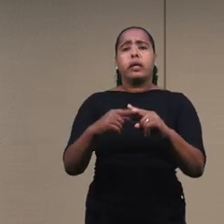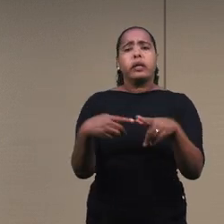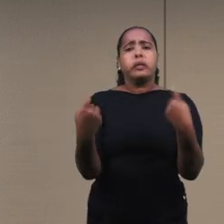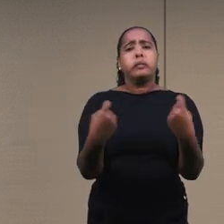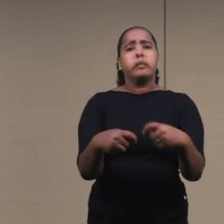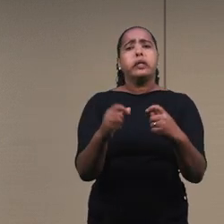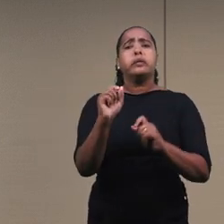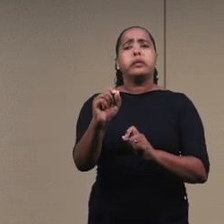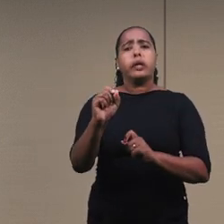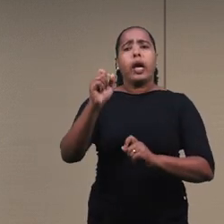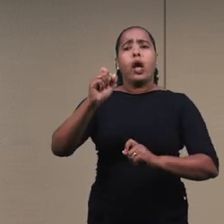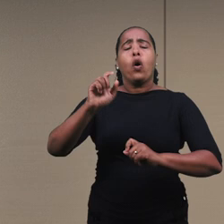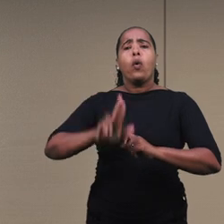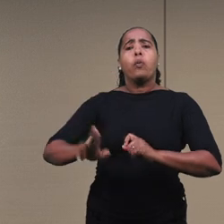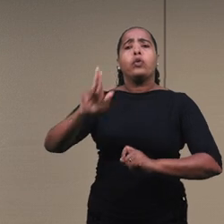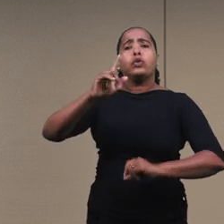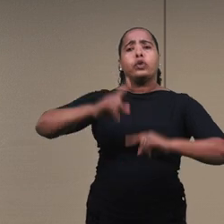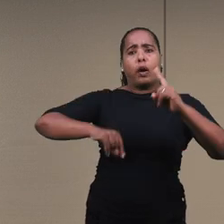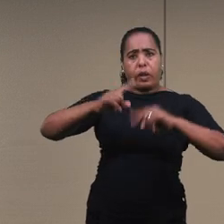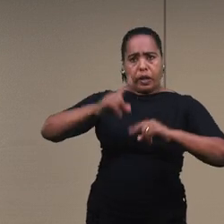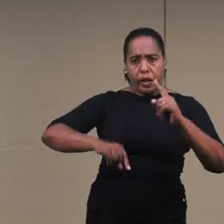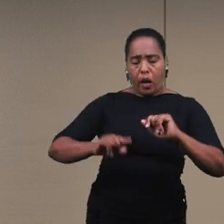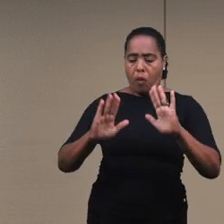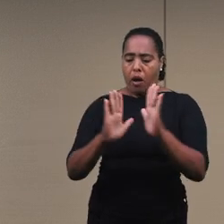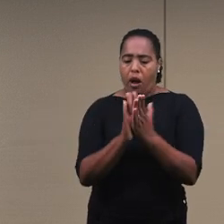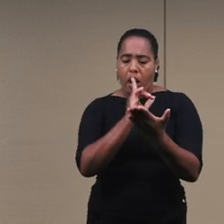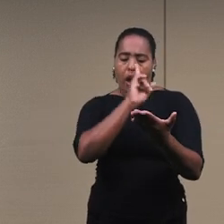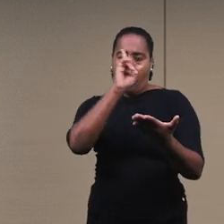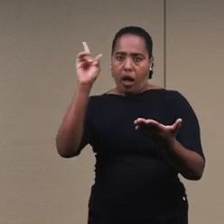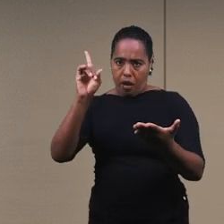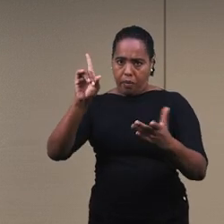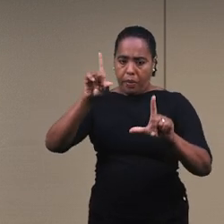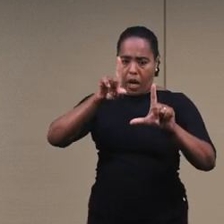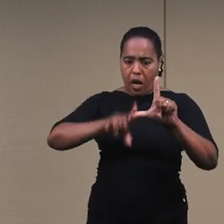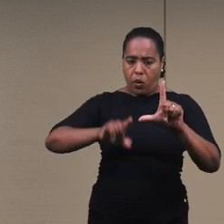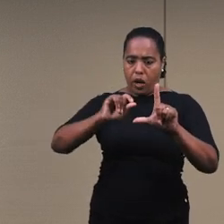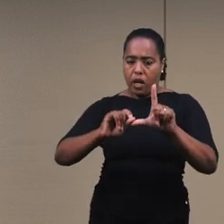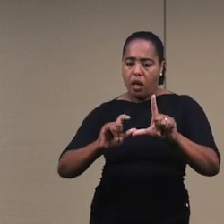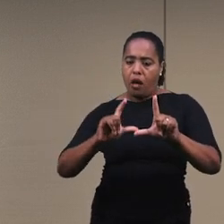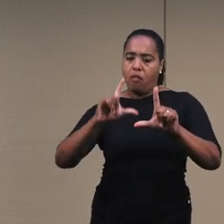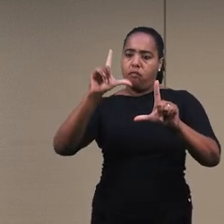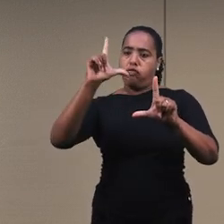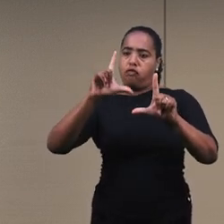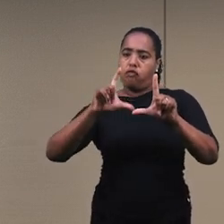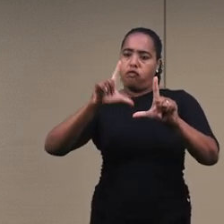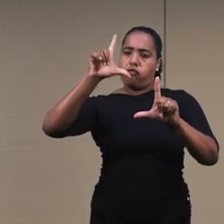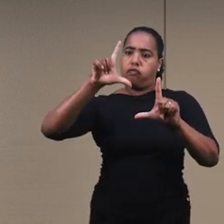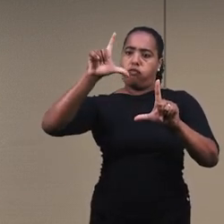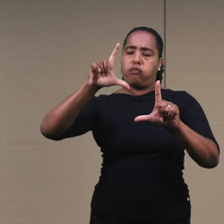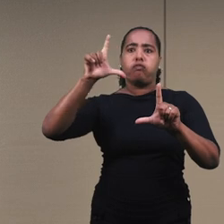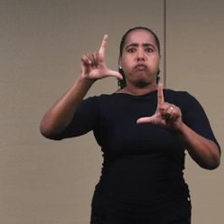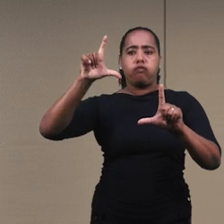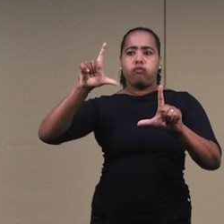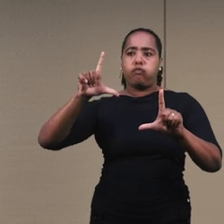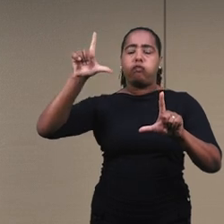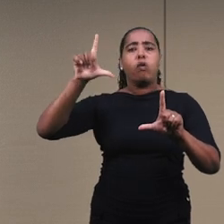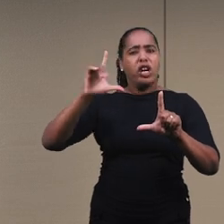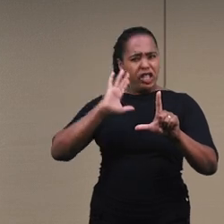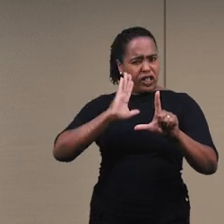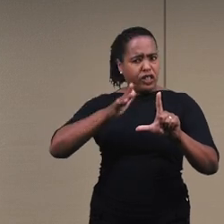pouvons faire en termes de matériel? La Bible avec une lettre qui existe déjà, avec une lettre grande,